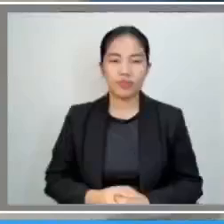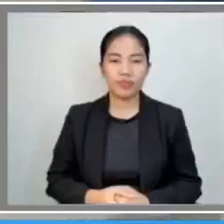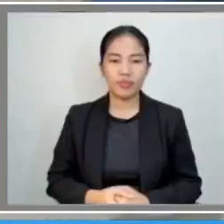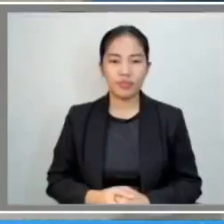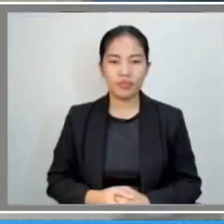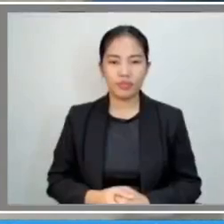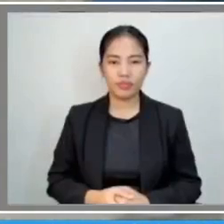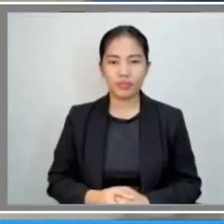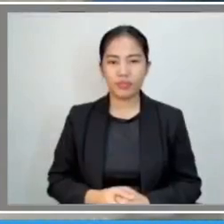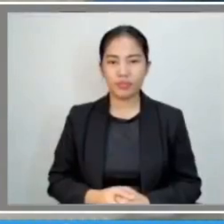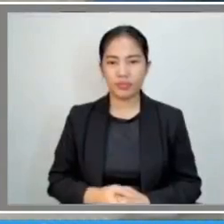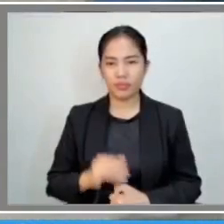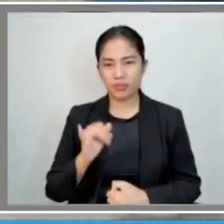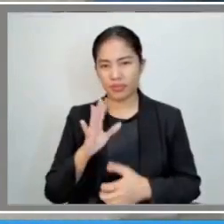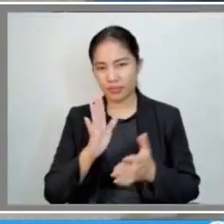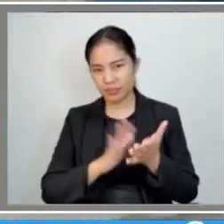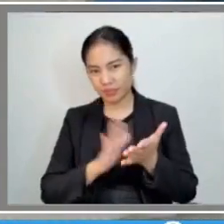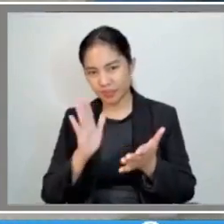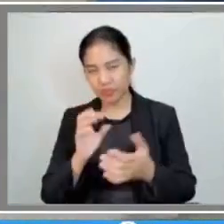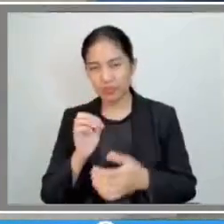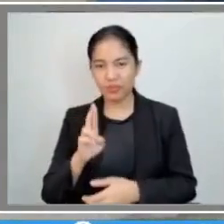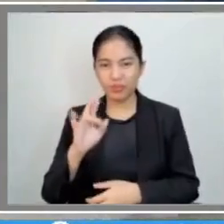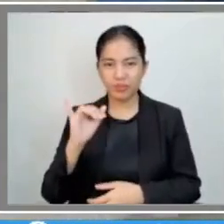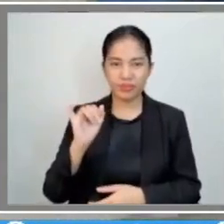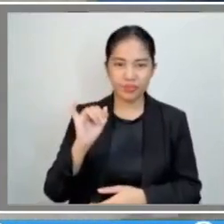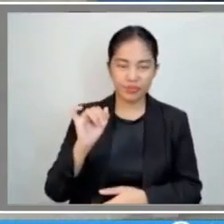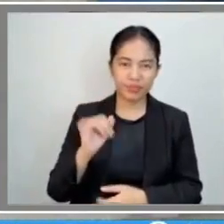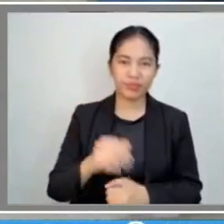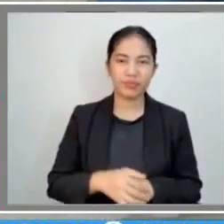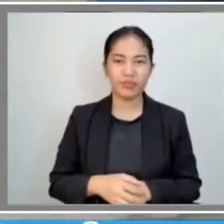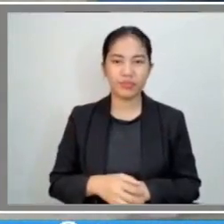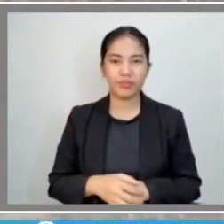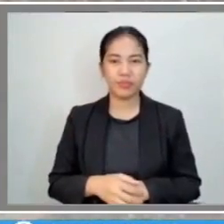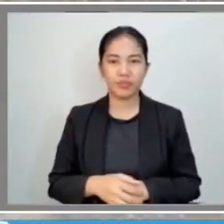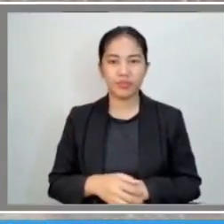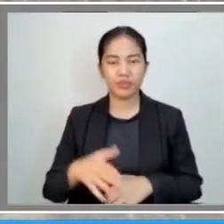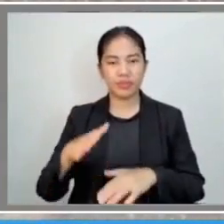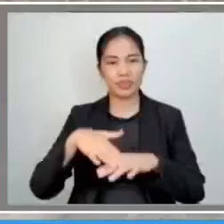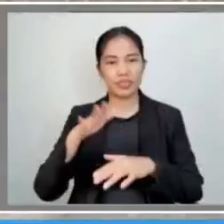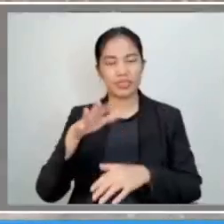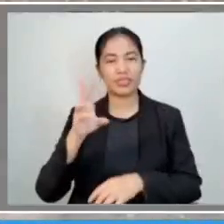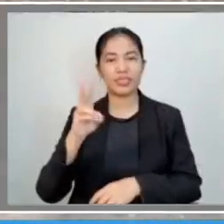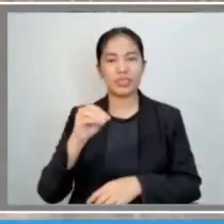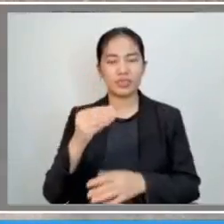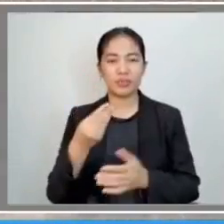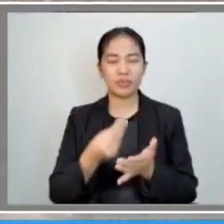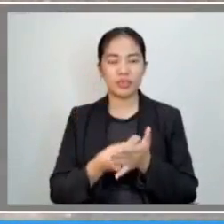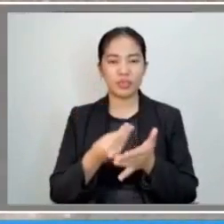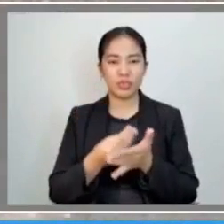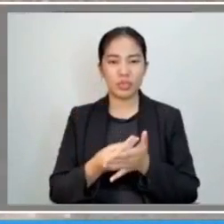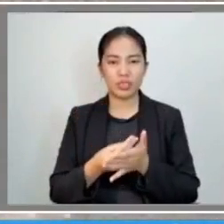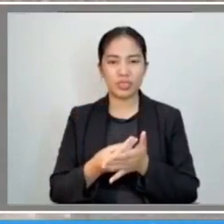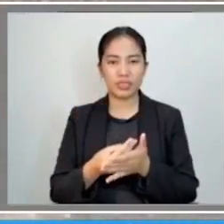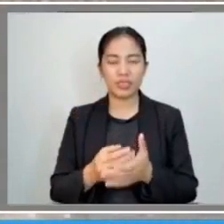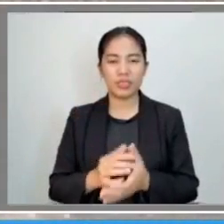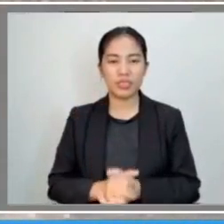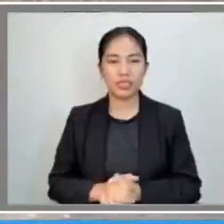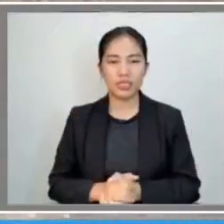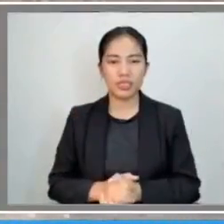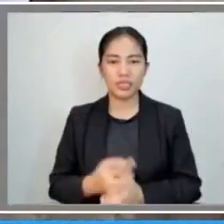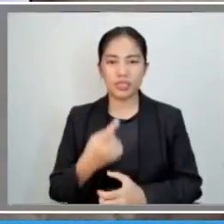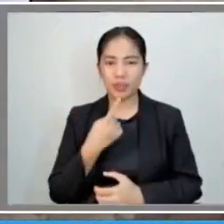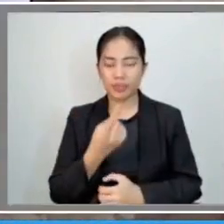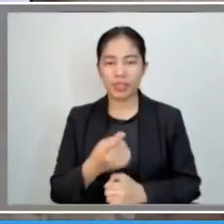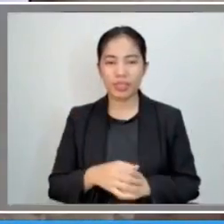mas fancy na halos naglagpas 60 pesos noon, eh sabi ng mga nakausap natin nagtitinda, bumaba pa nga